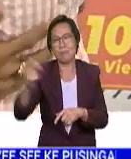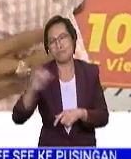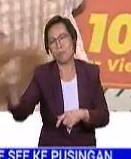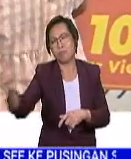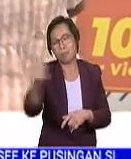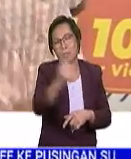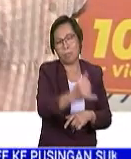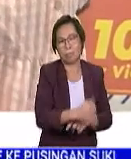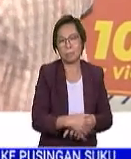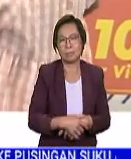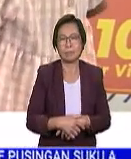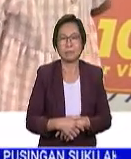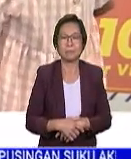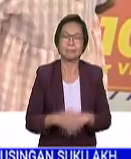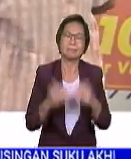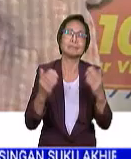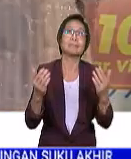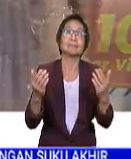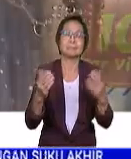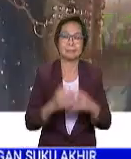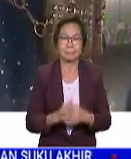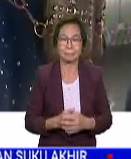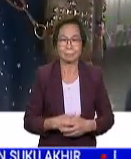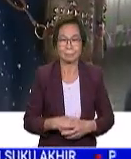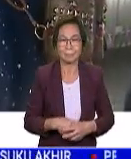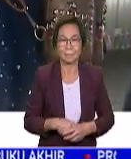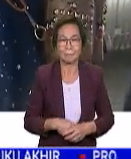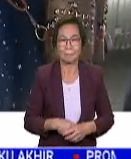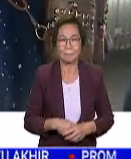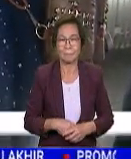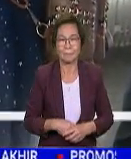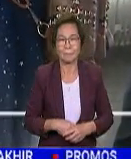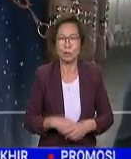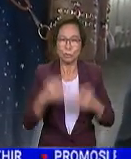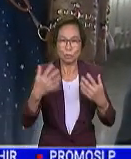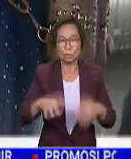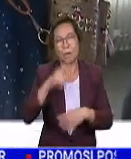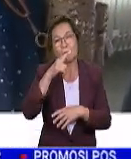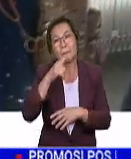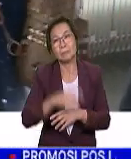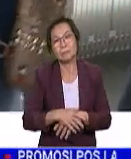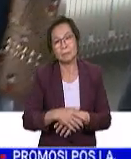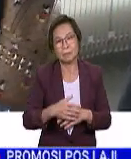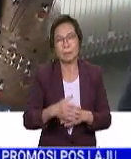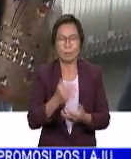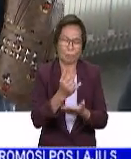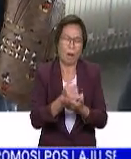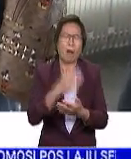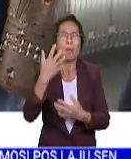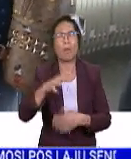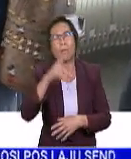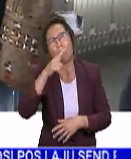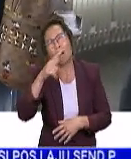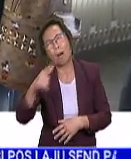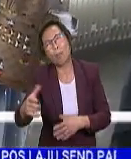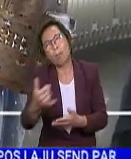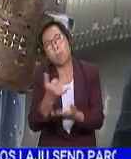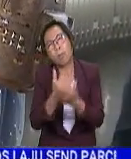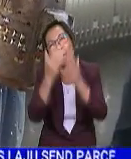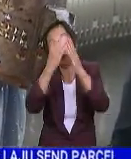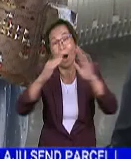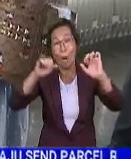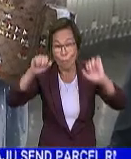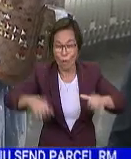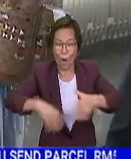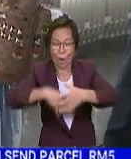semua pakai ah alhamdulillahlah tu dah lama PKP duk dalam rumah ya ni boleh